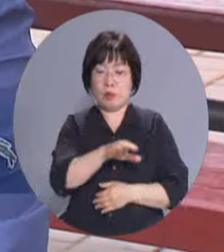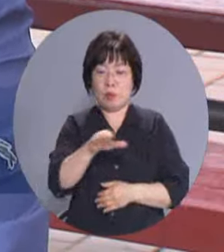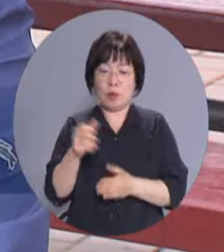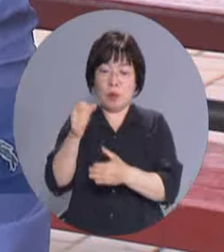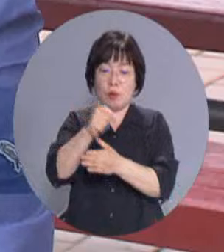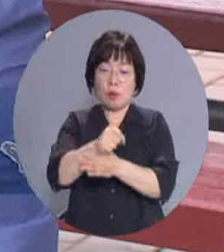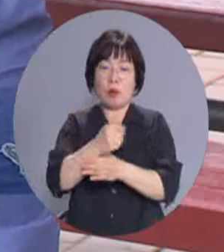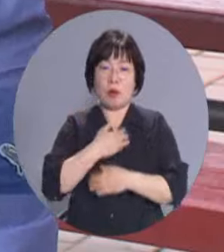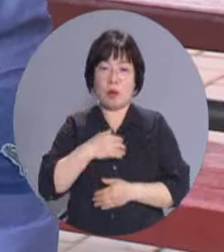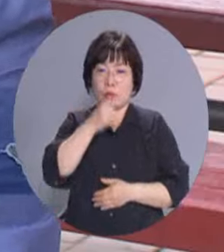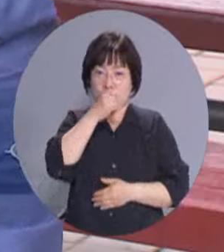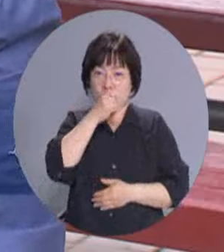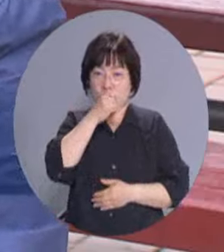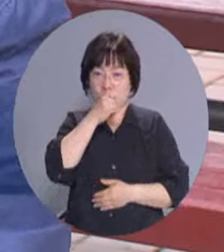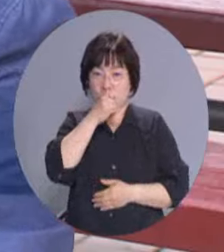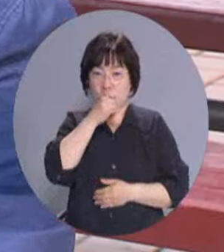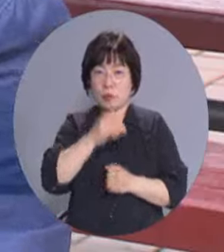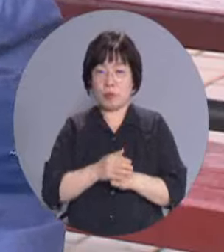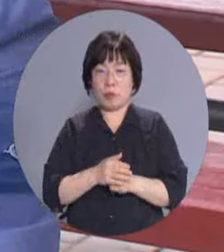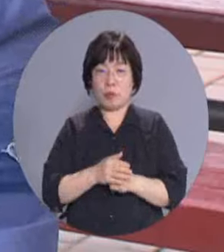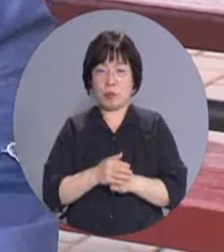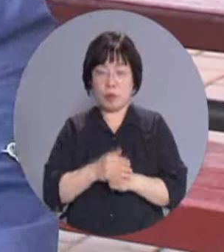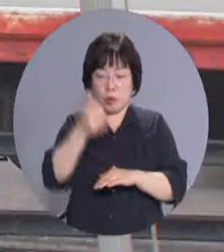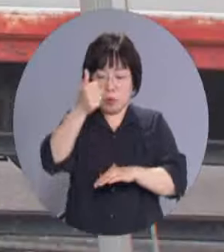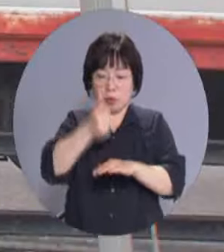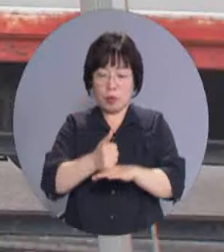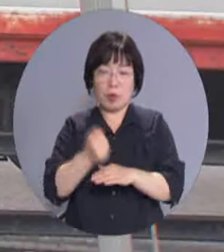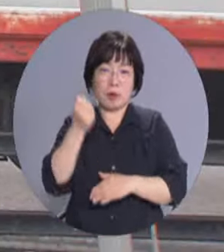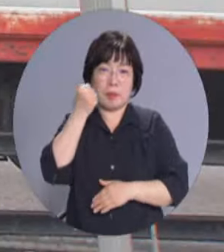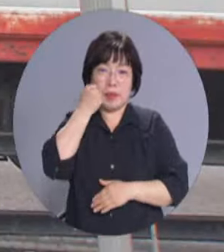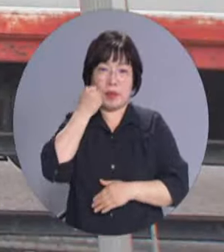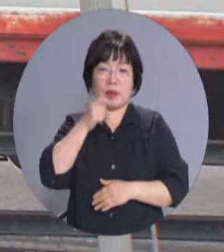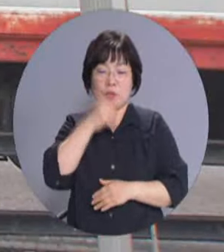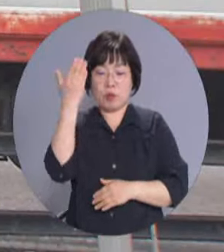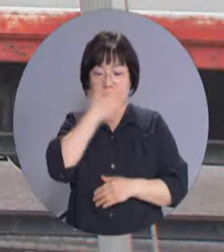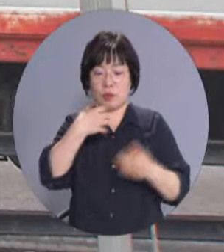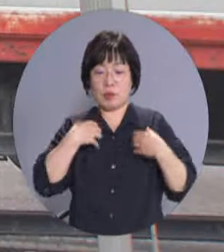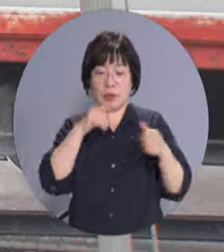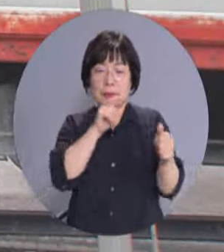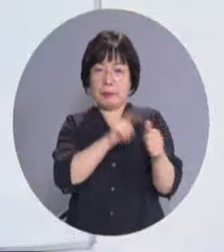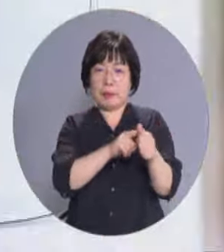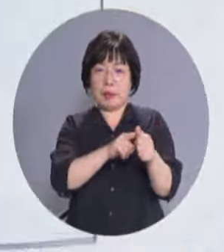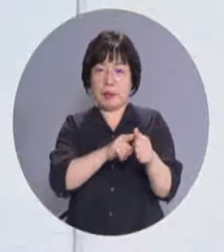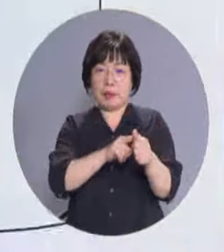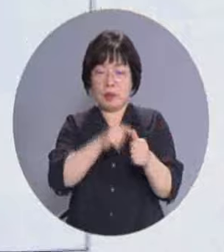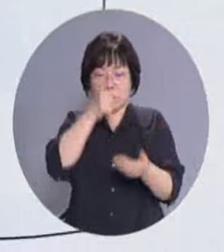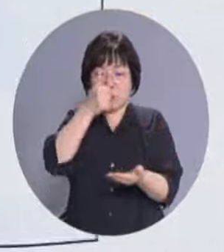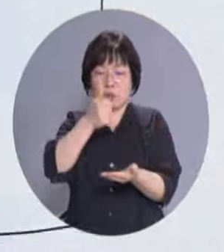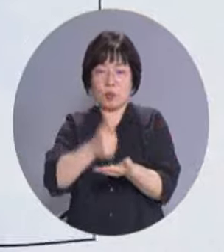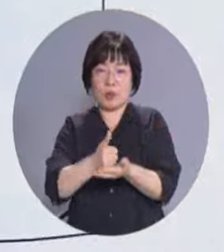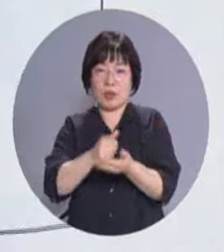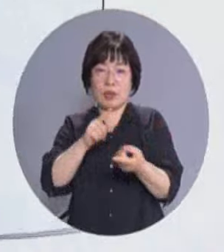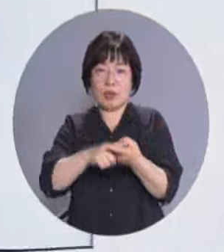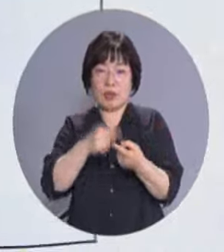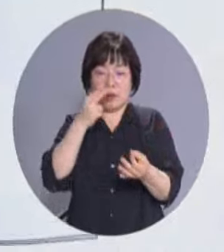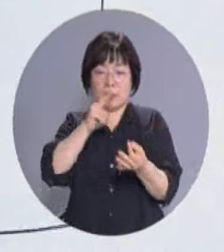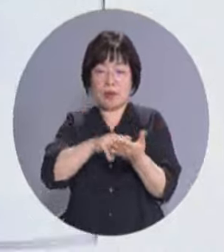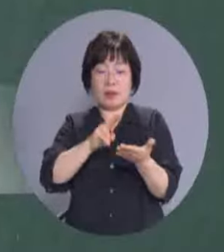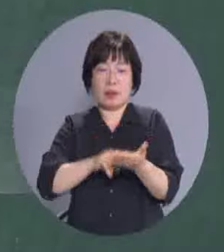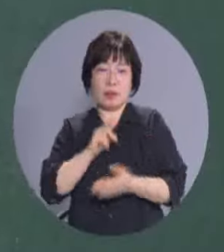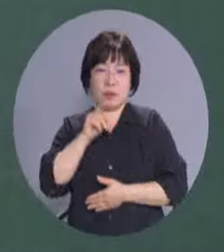날 줄 알았는데 불가 통보가 오니까 여수 씨는 김씨를 국공유지 무단 점거 혐의로 형사